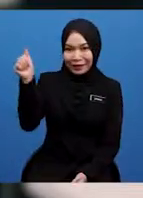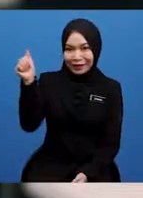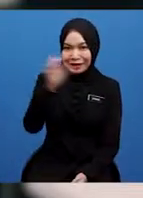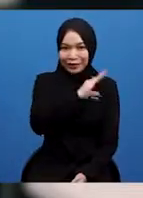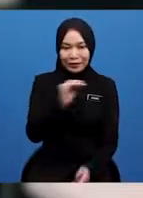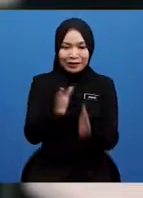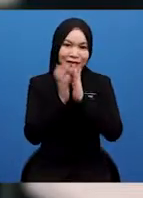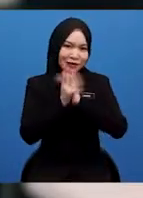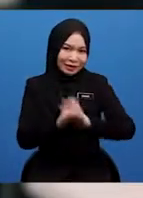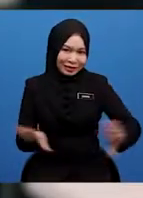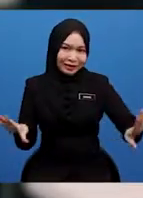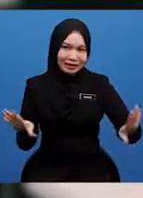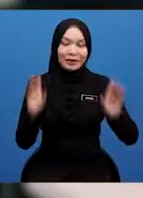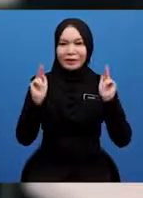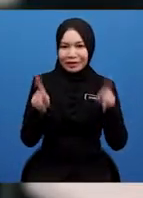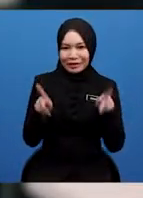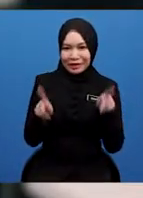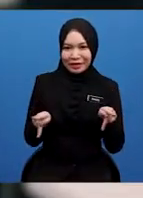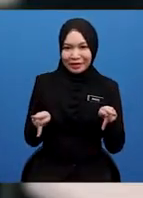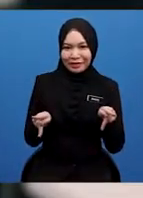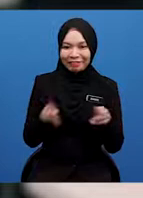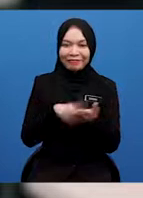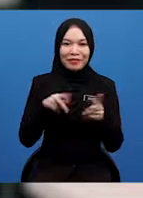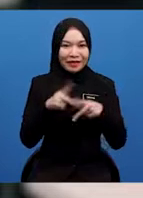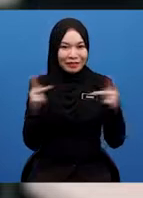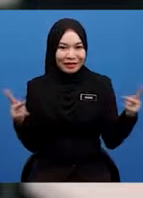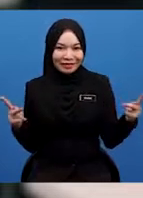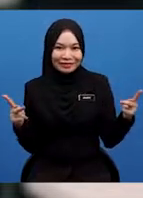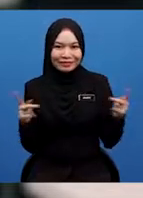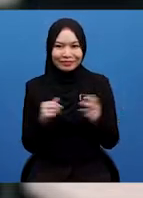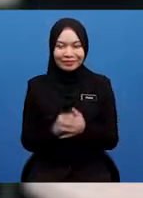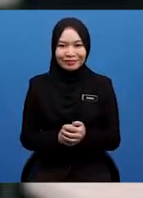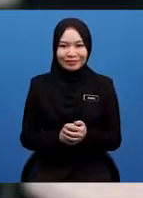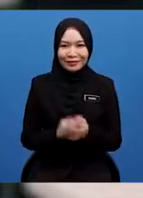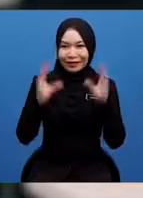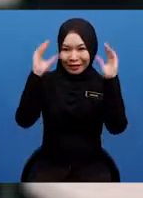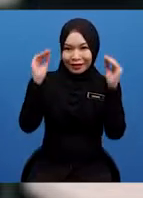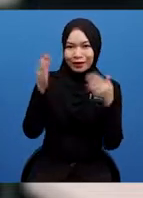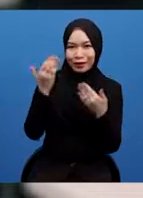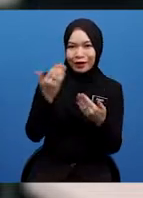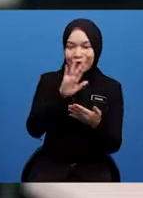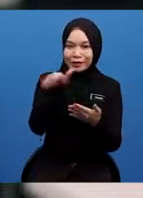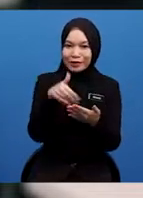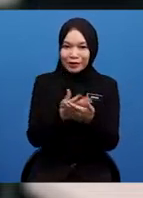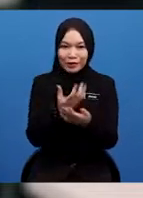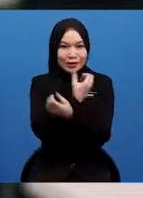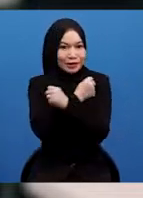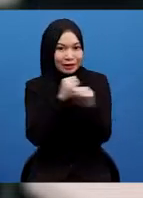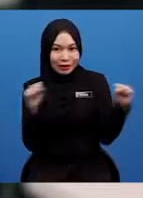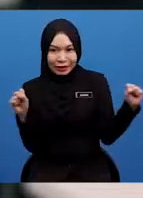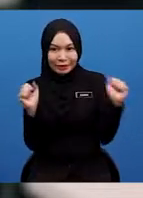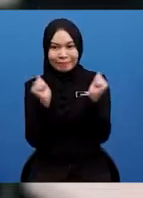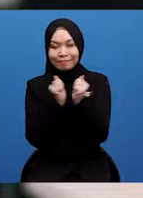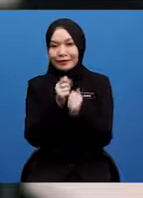Assalamualaikum dan salam sejahtera pelajar-pelajar. Apa khabar? Cikgu harap semua sudah bersedia